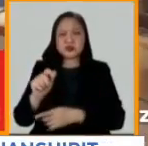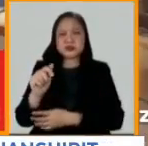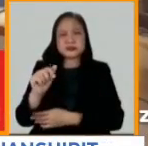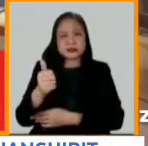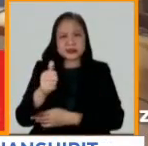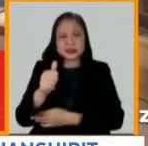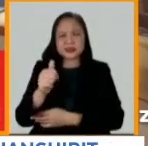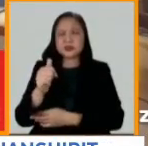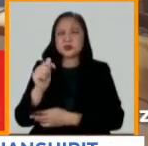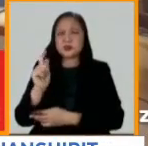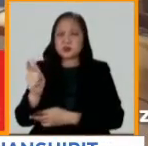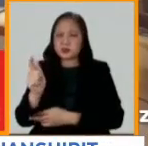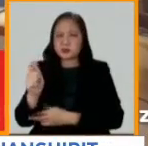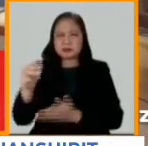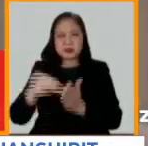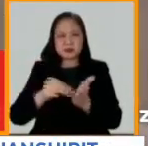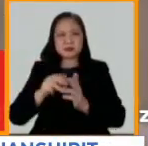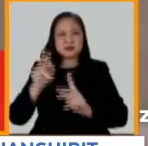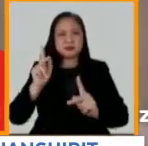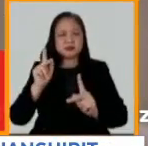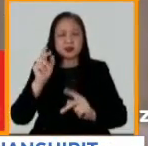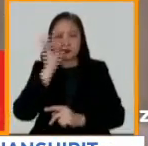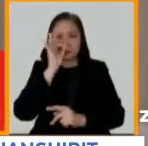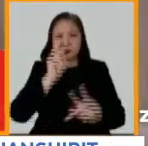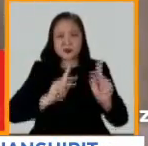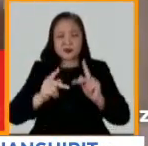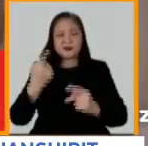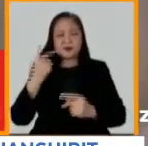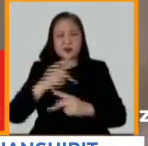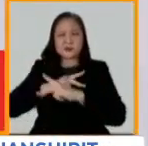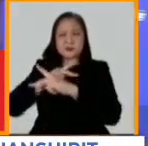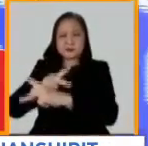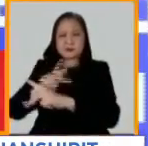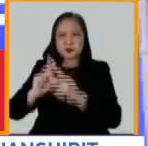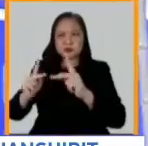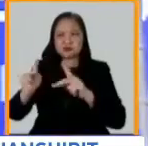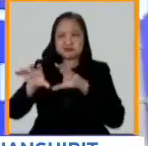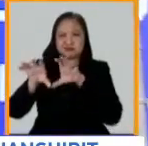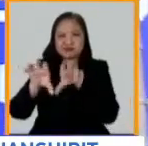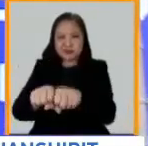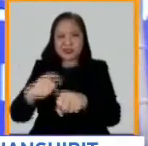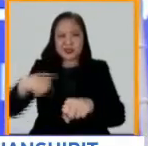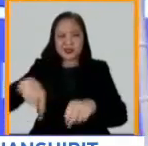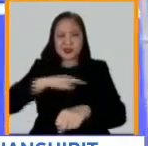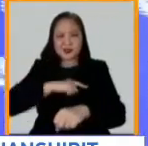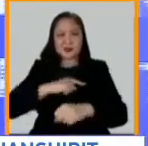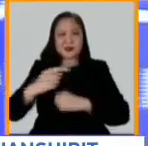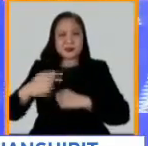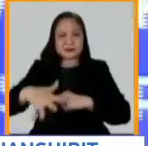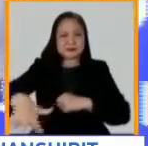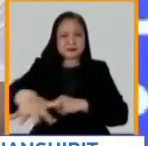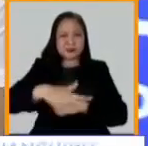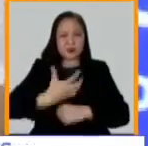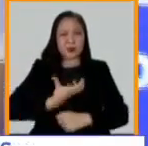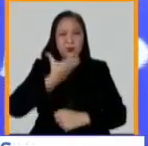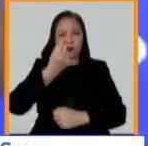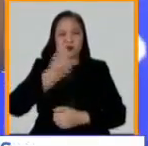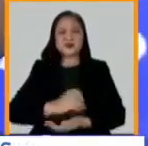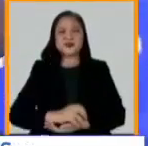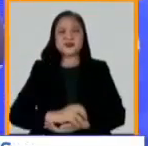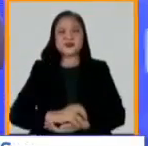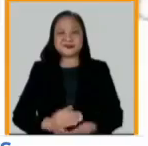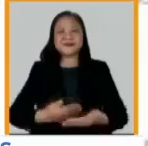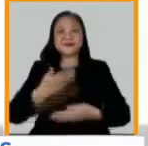para ipagtanggol ang bansa mula sa mga nais umagaw sa ating teritoryo. Wala namang public activity si Manila Mayor